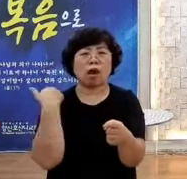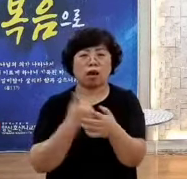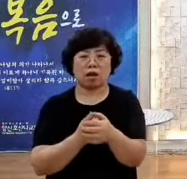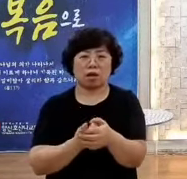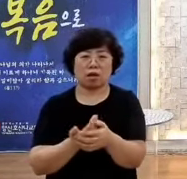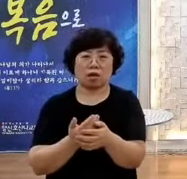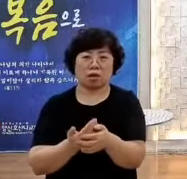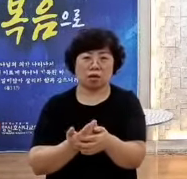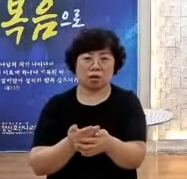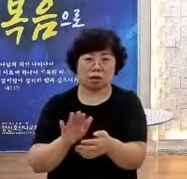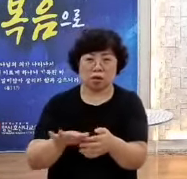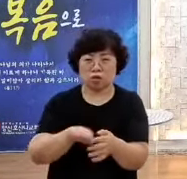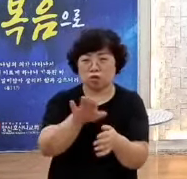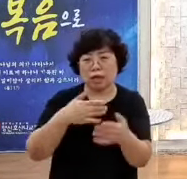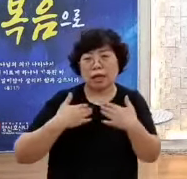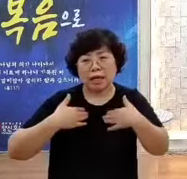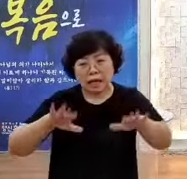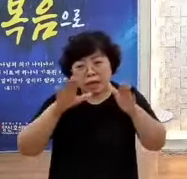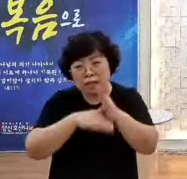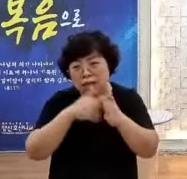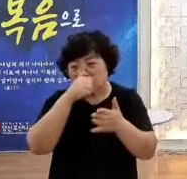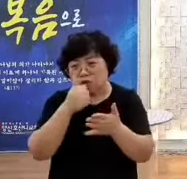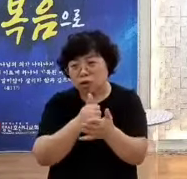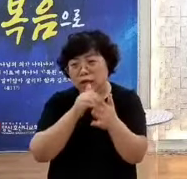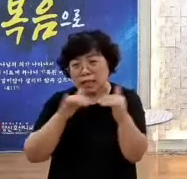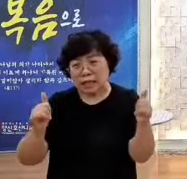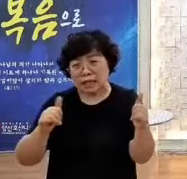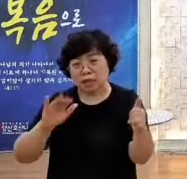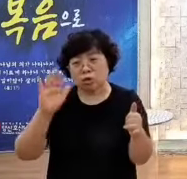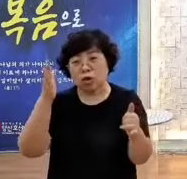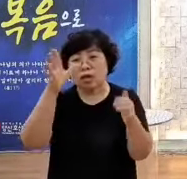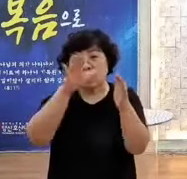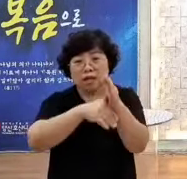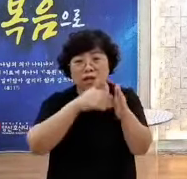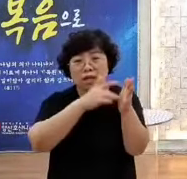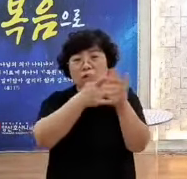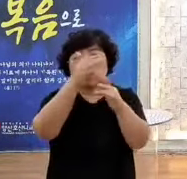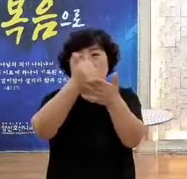연약하고 죄인 되었을 때. 여러분, 이 사실이죠.